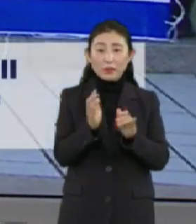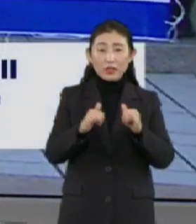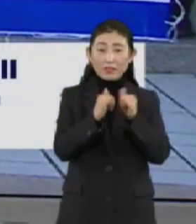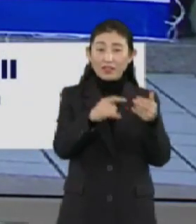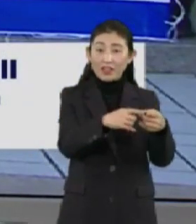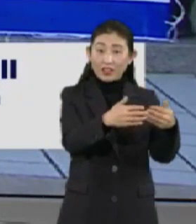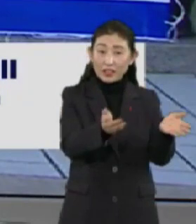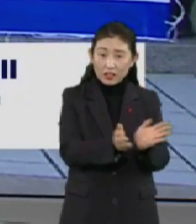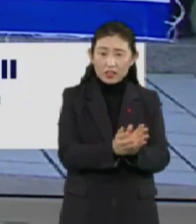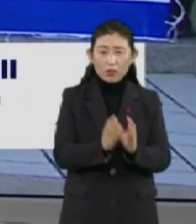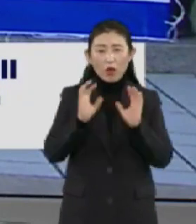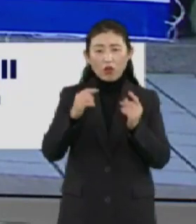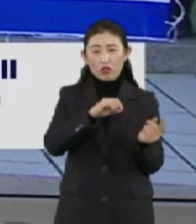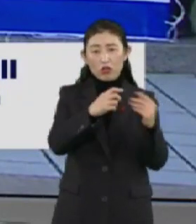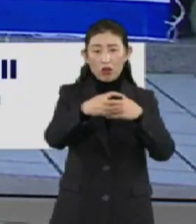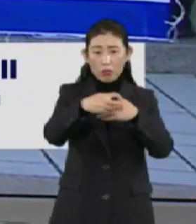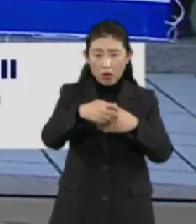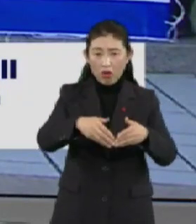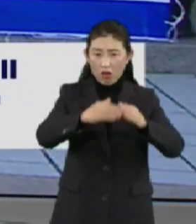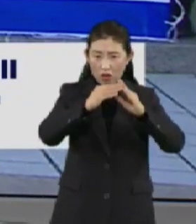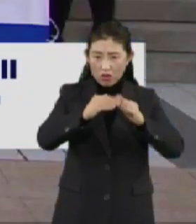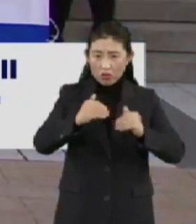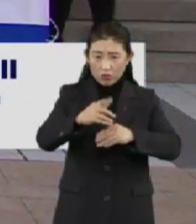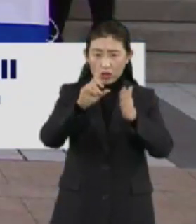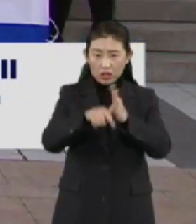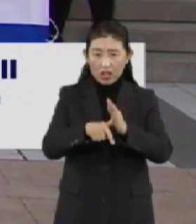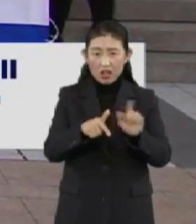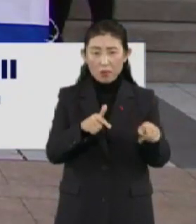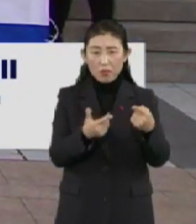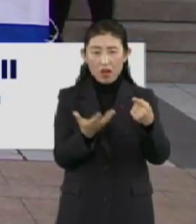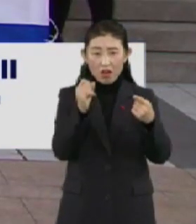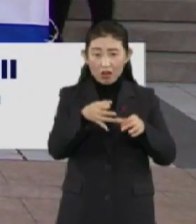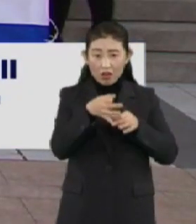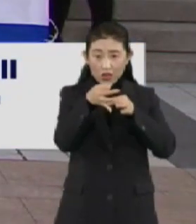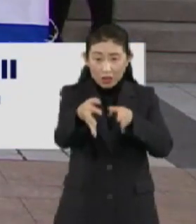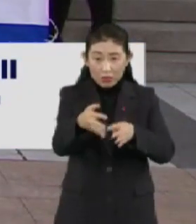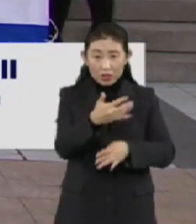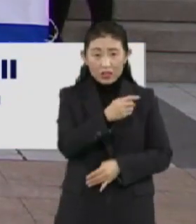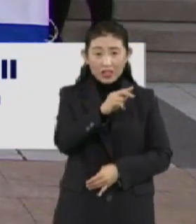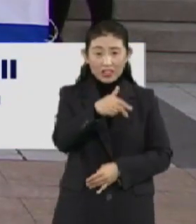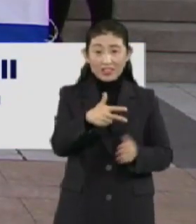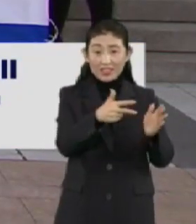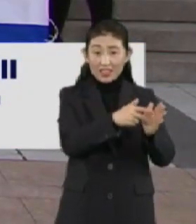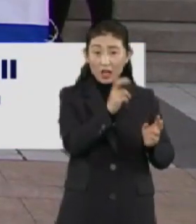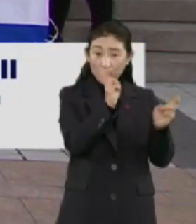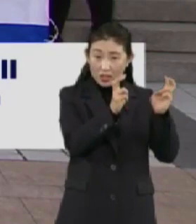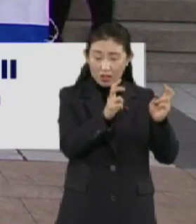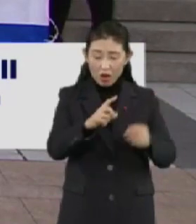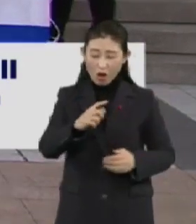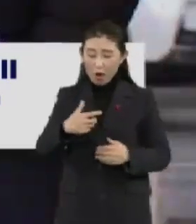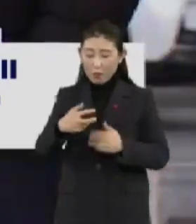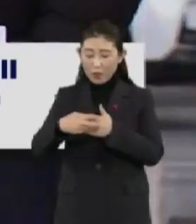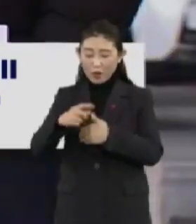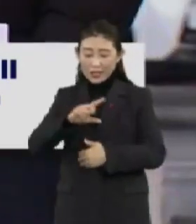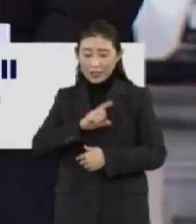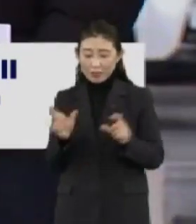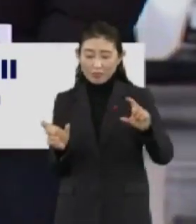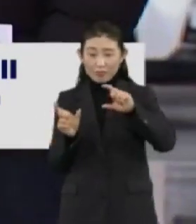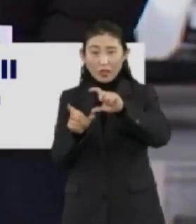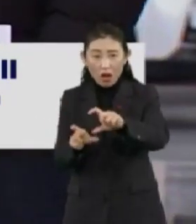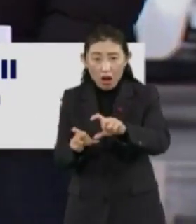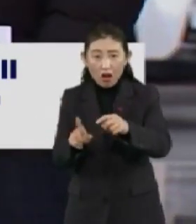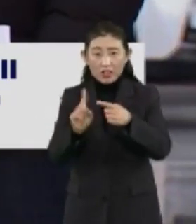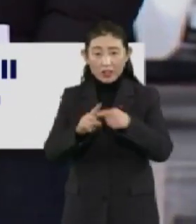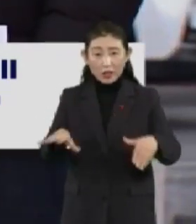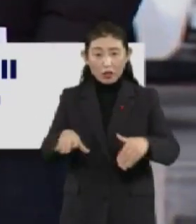대전 시민사회단체는 어린이 재활병원 건립 추진 과정에서 100억 원을 기부한 넥슨재단과 병원 이름의 기업 명등을 사용하는